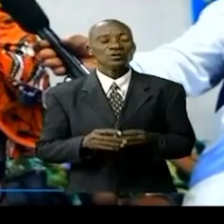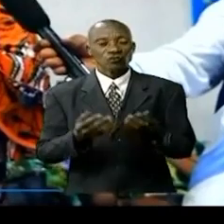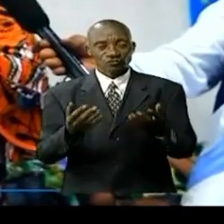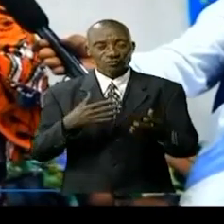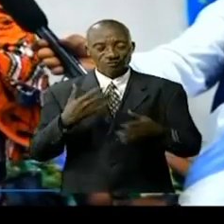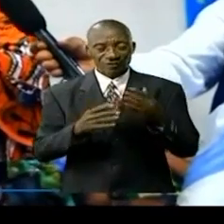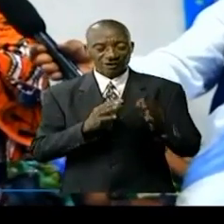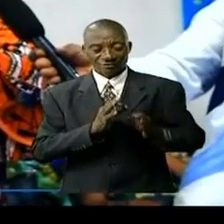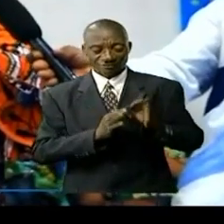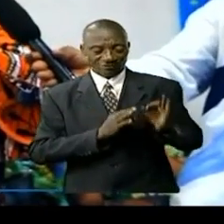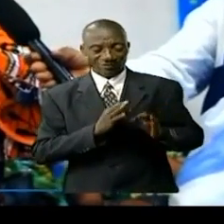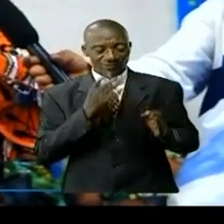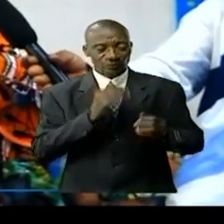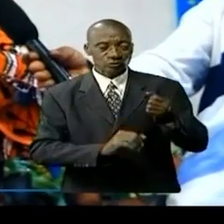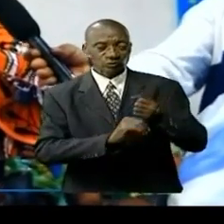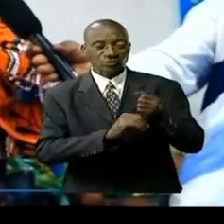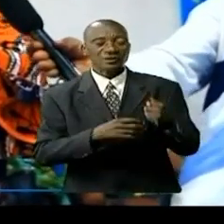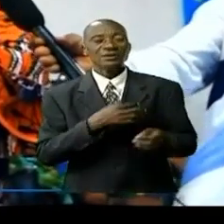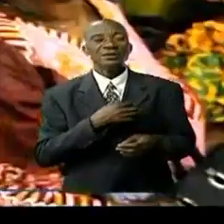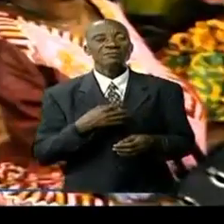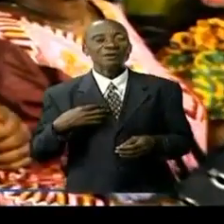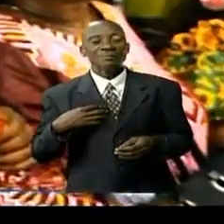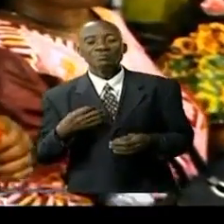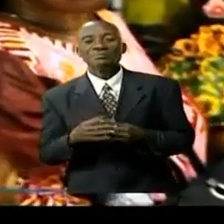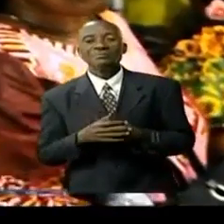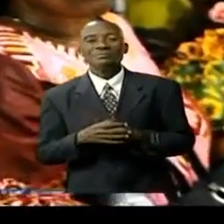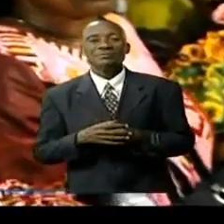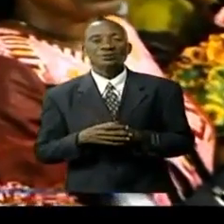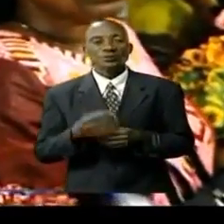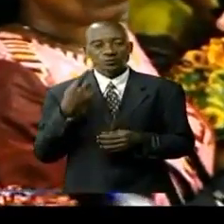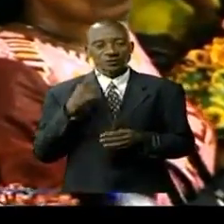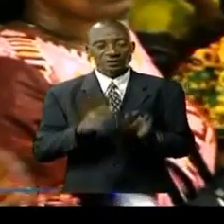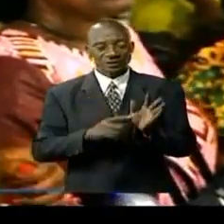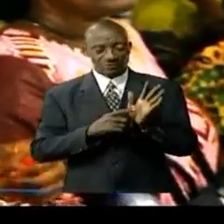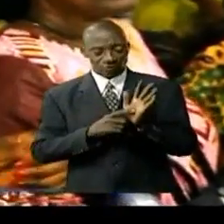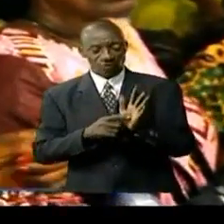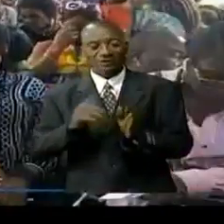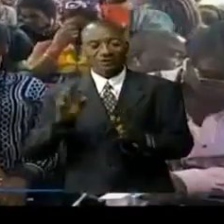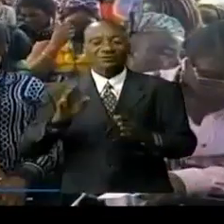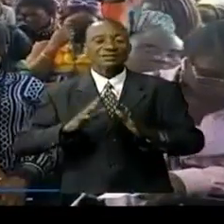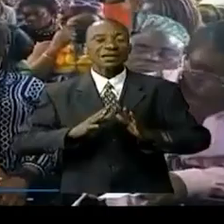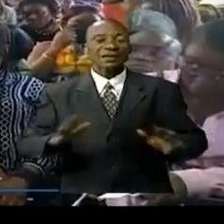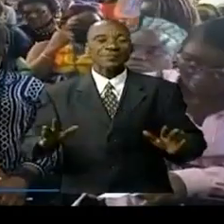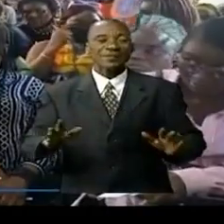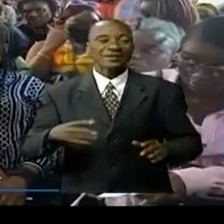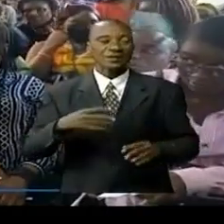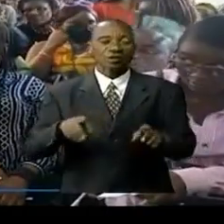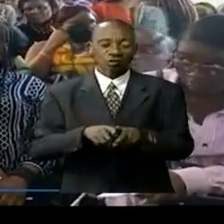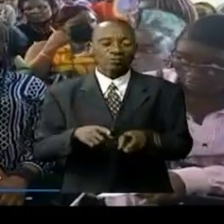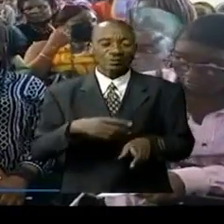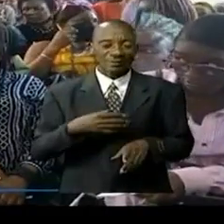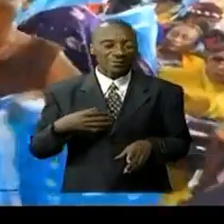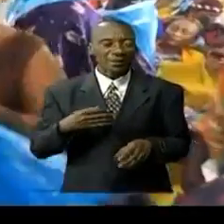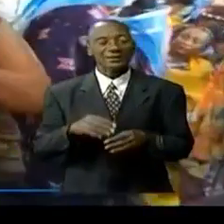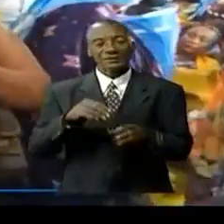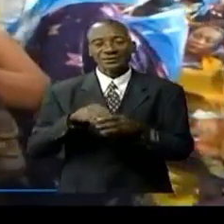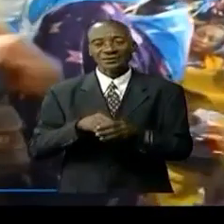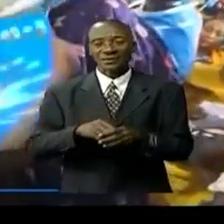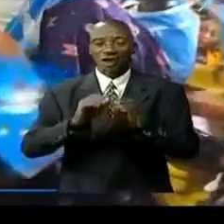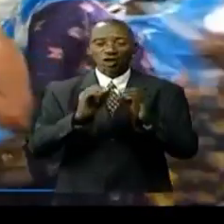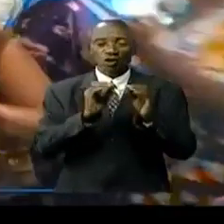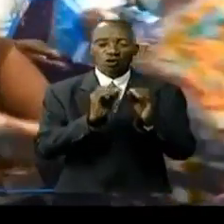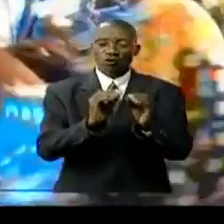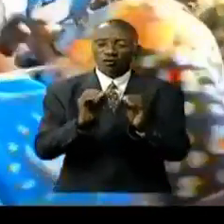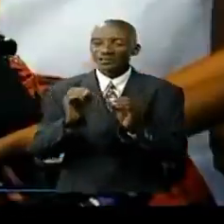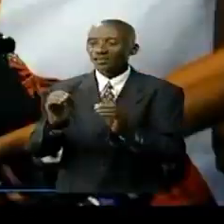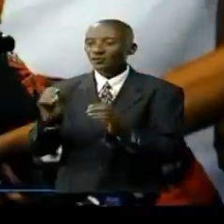influencer positivement son environnement et démontrer ses capacités managériales pour mériter sa place dans toutes les organisations. Ça fait vraiment